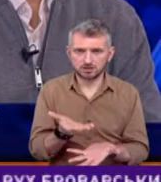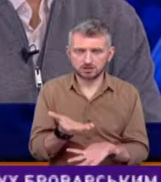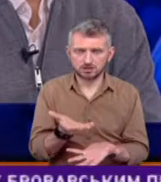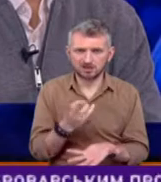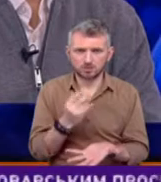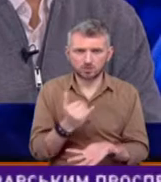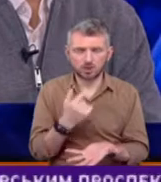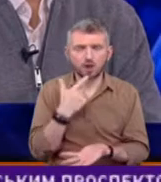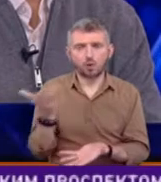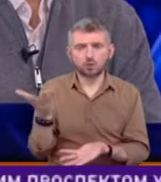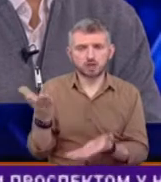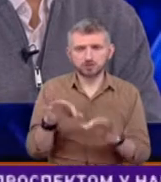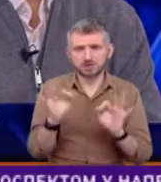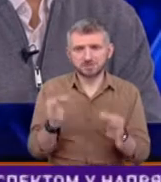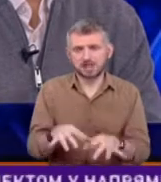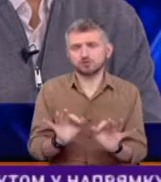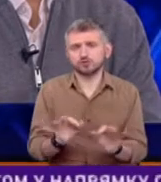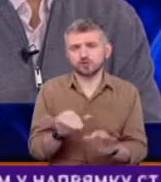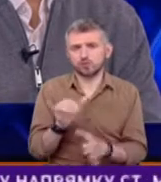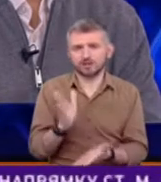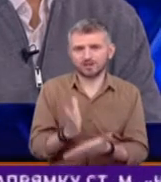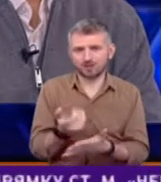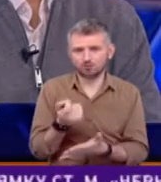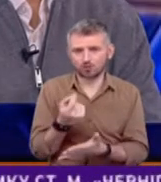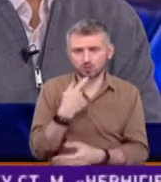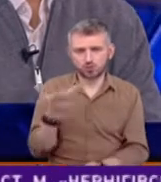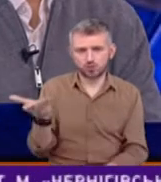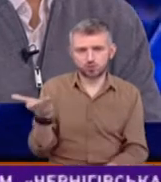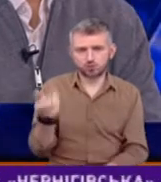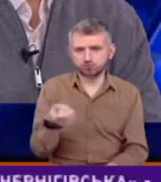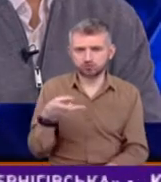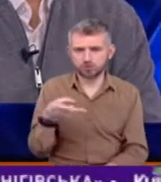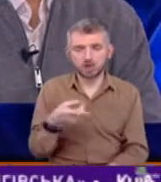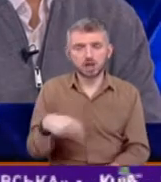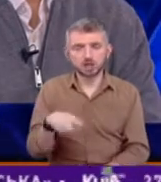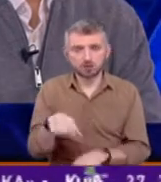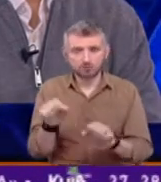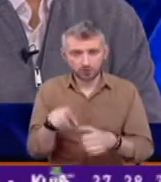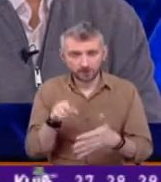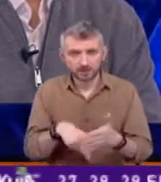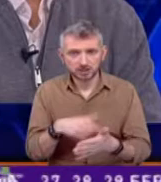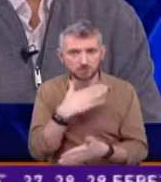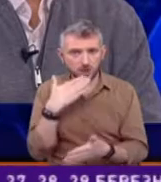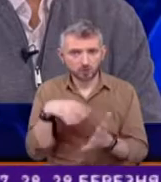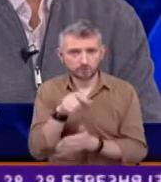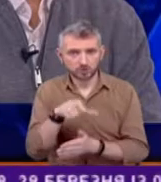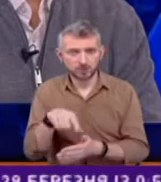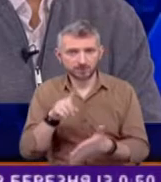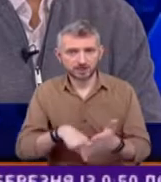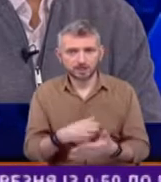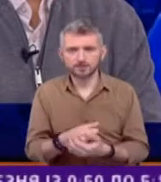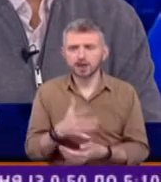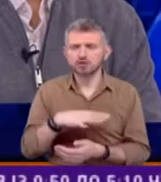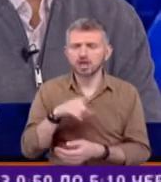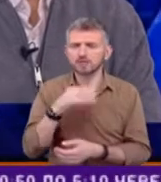Стрибають. Ну, ораторське мистецтво, звичайно, в них є трошки. Та чи можна їм вірити? І багато виборців вірять. А, чекайте,